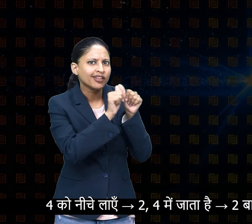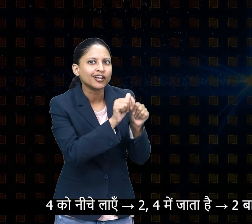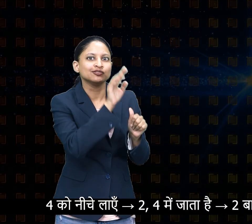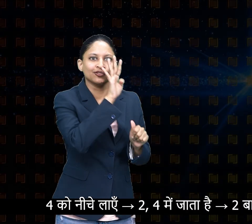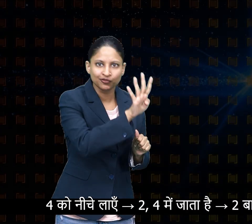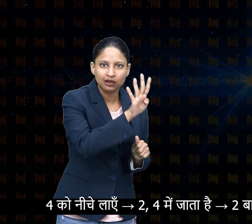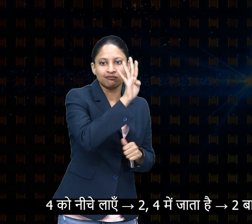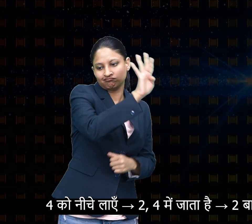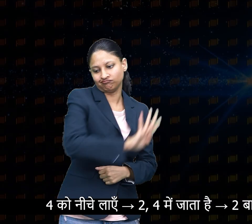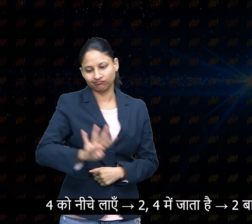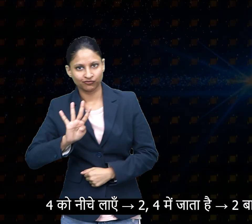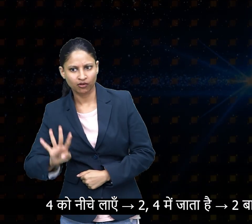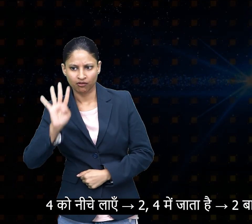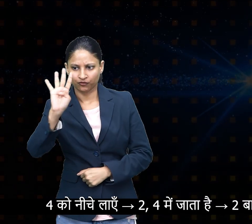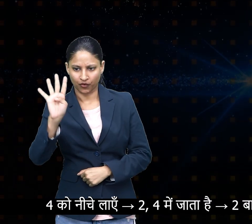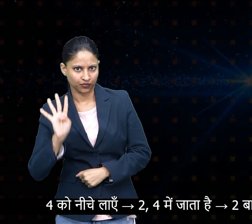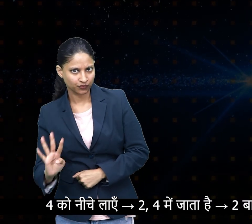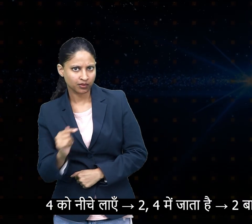4 घटा 4 बराबर 0।